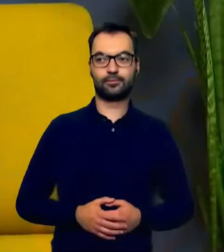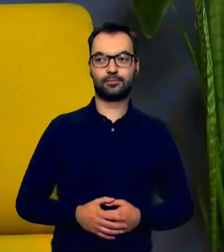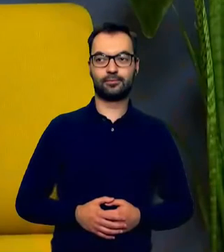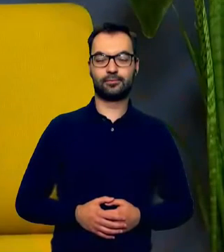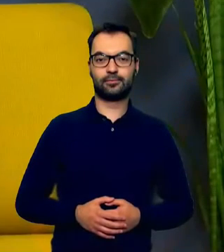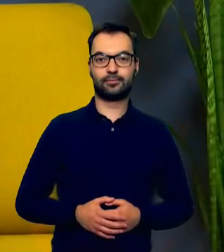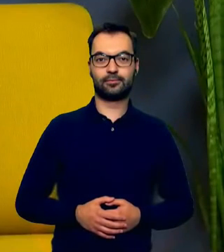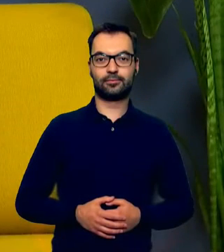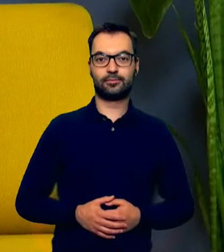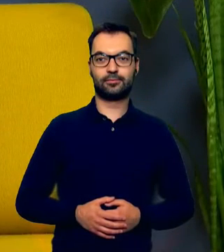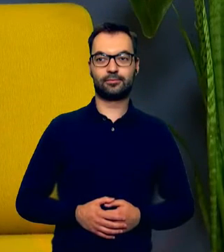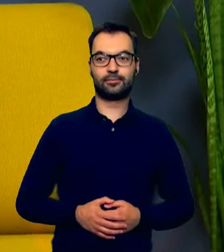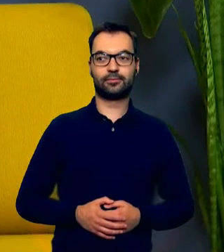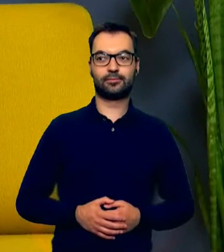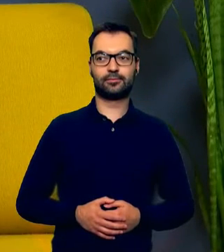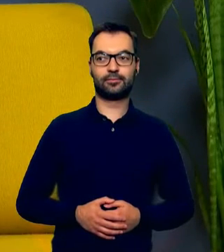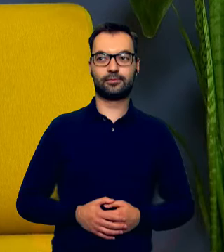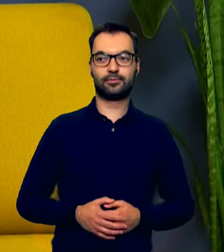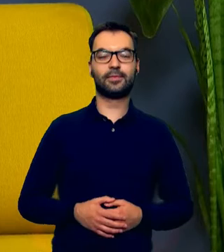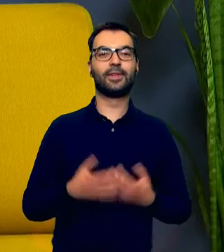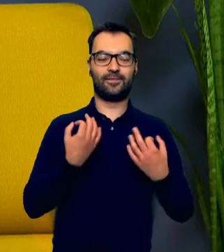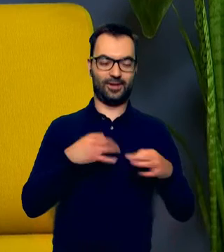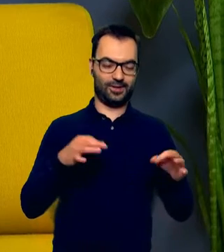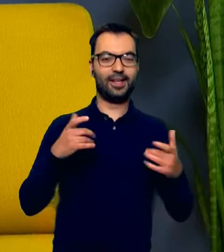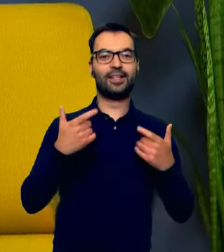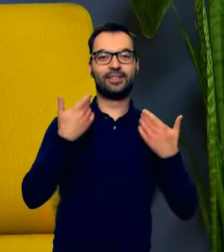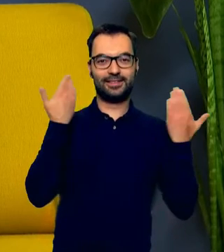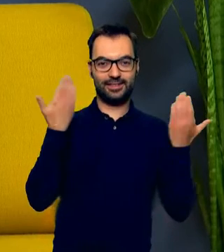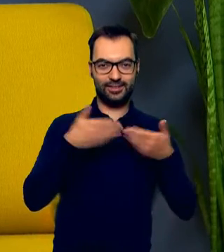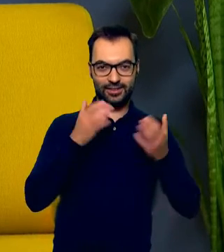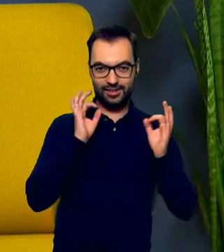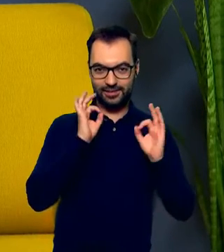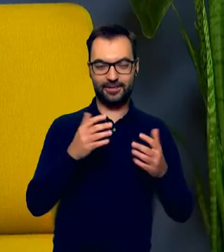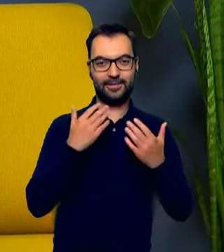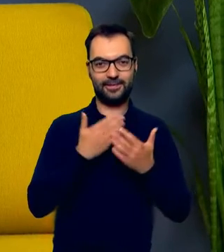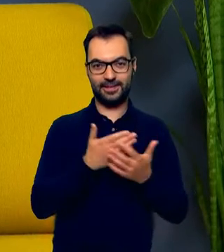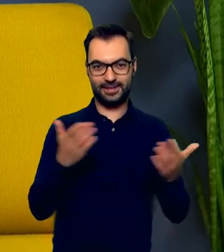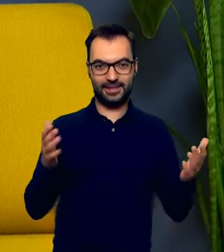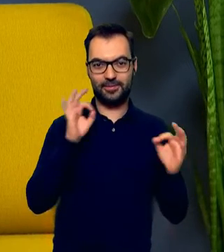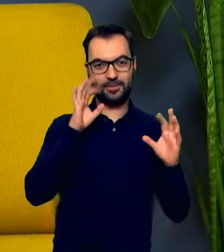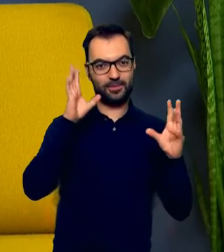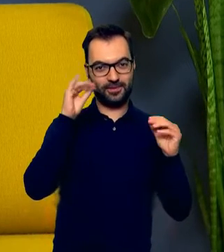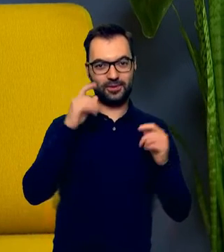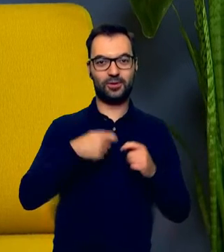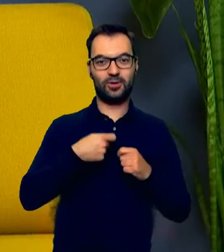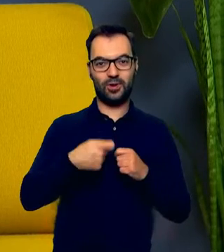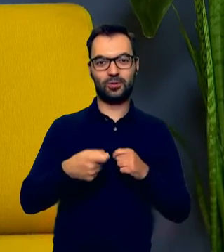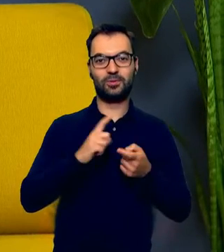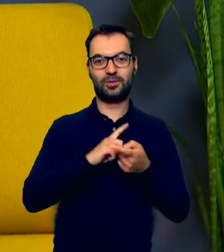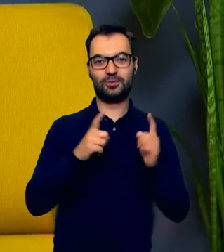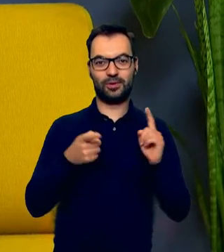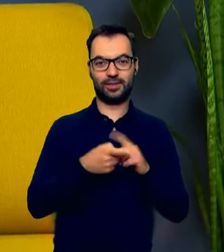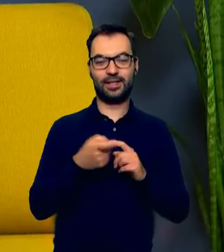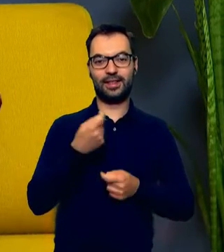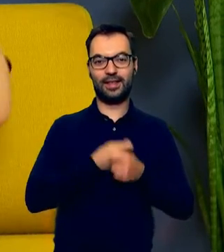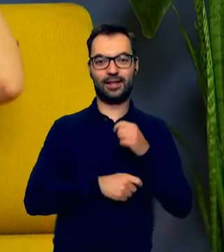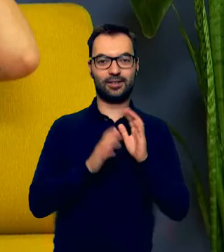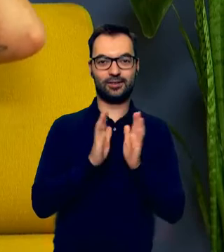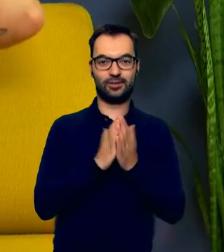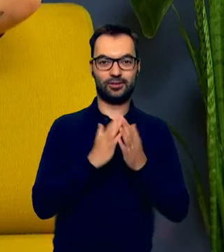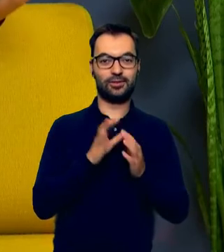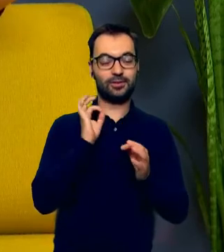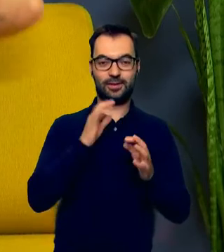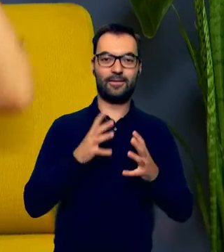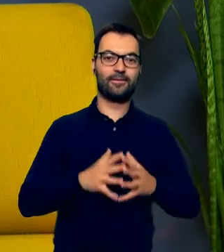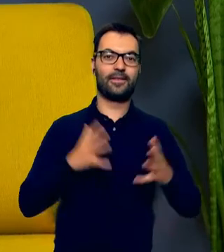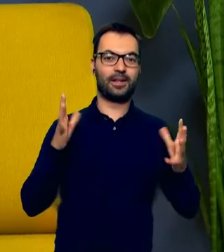Nie wolno szaleć, nie wolno. Wolno, wolno. Dzień dobry, witamy wszystkich, a właściwie dobry wieczór. Kontynuujemy nasze spotkania w ramach targów książki. To jest wielkie